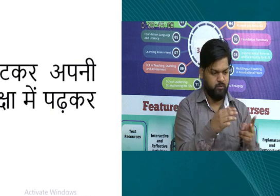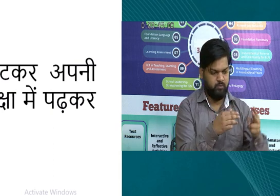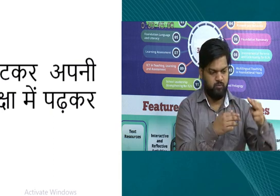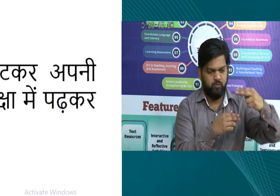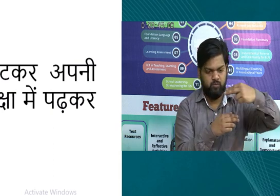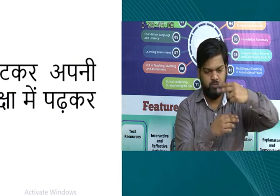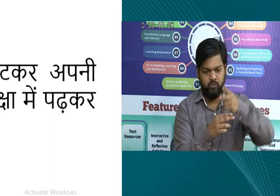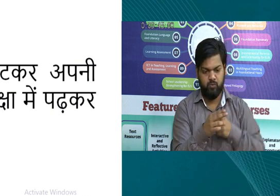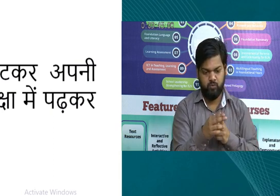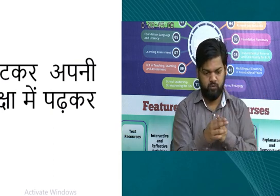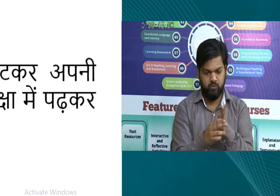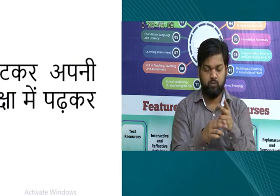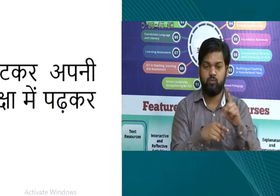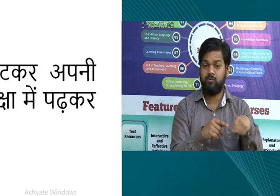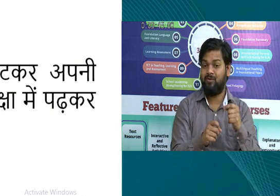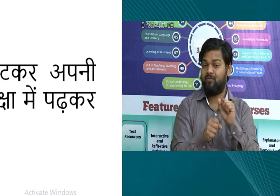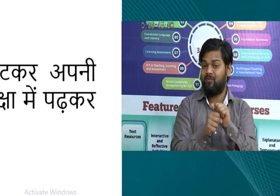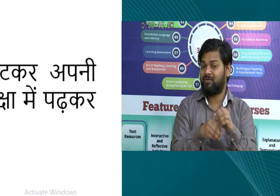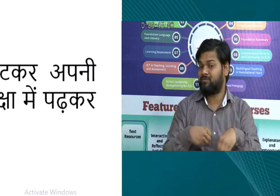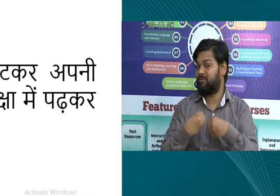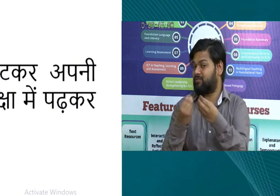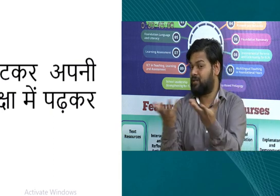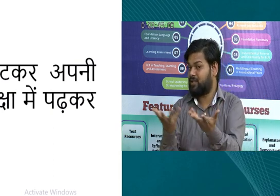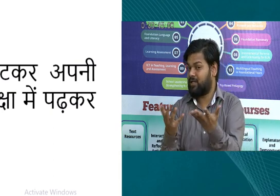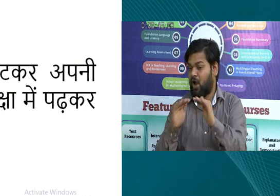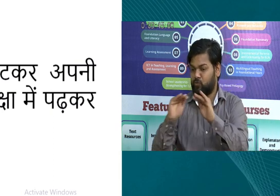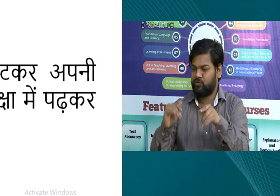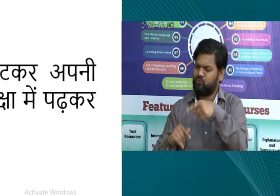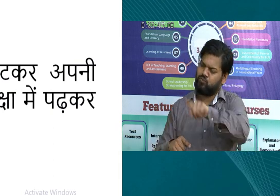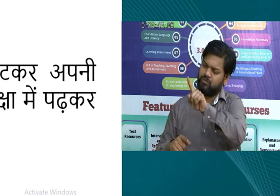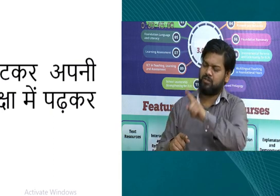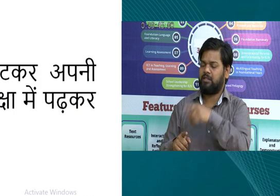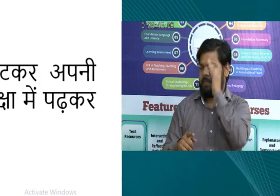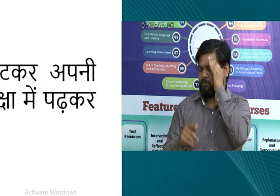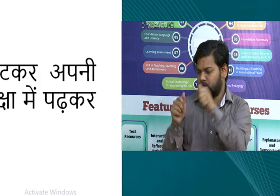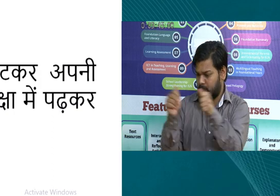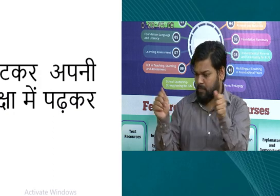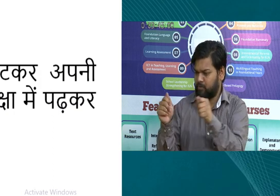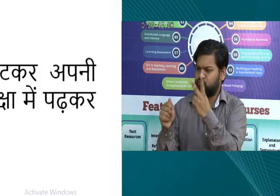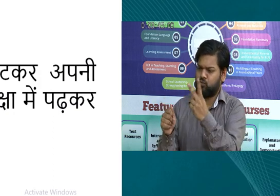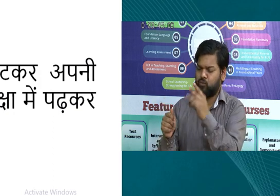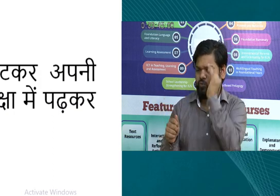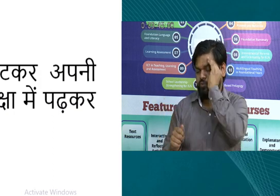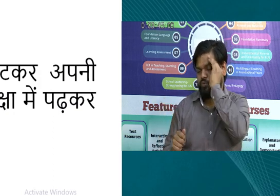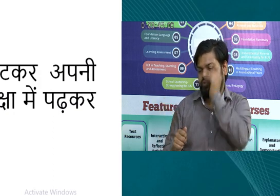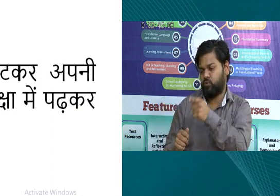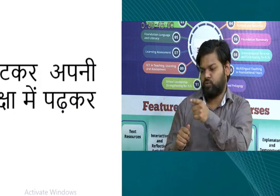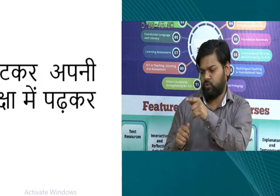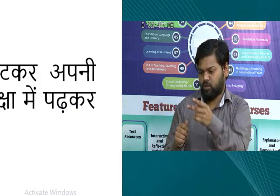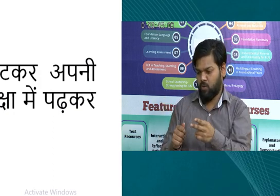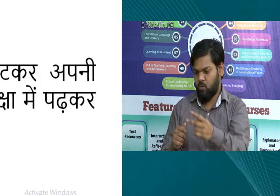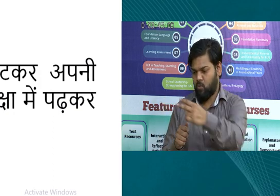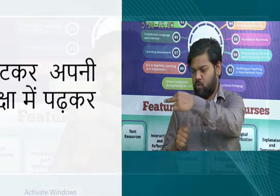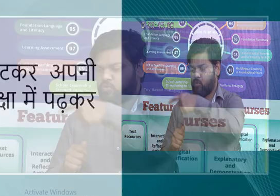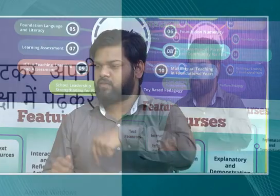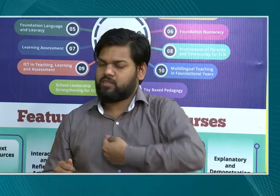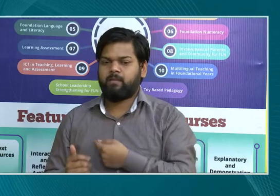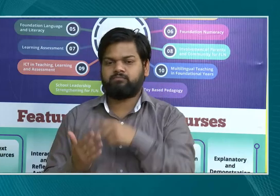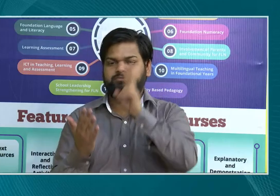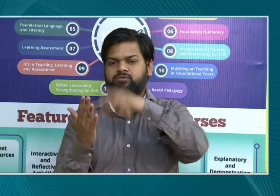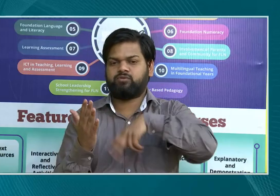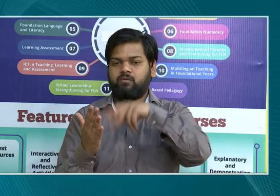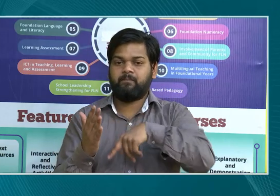इसके अलावा और भी कई तरह गतिविद कर सकते हैं की किसी भी घटना पर एक रिपोर्ट लिखो या रेडियो पर खबरें सुनो